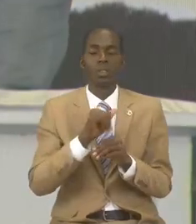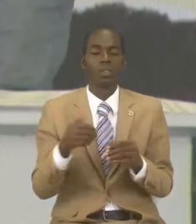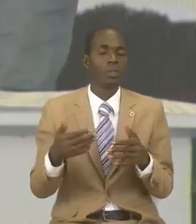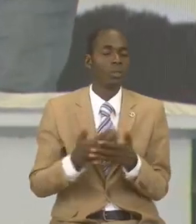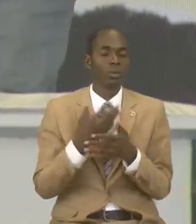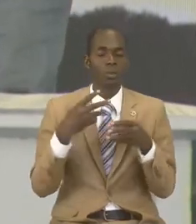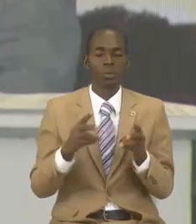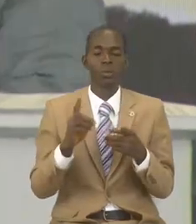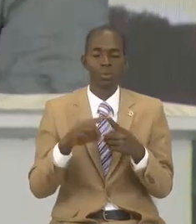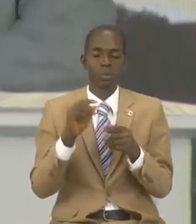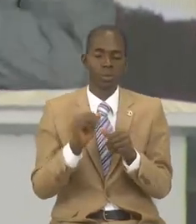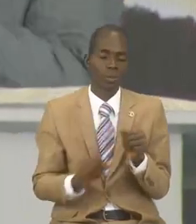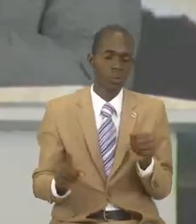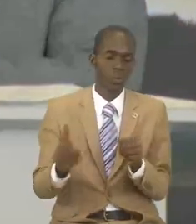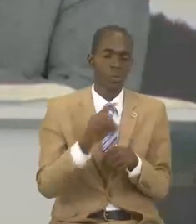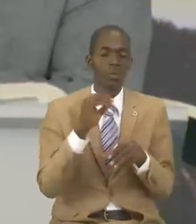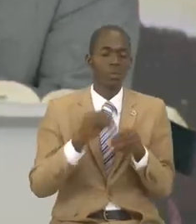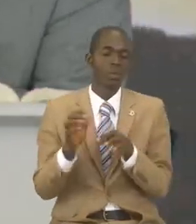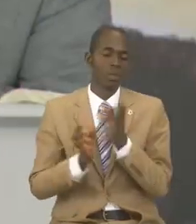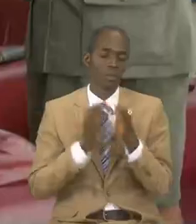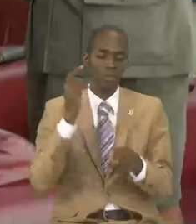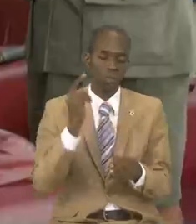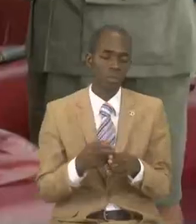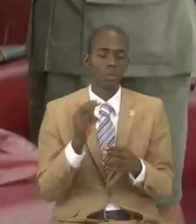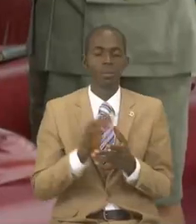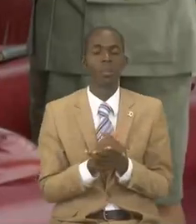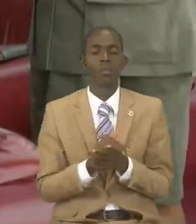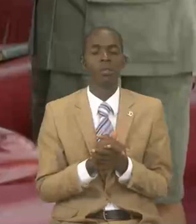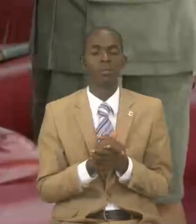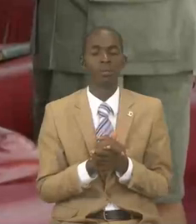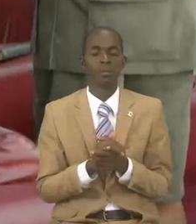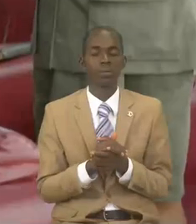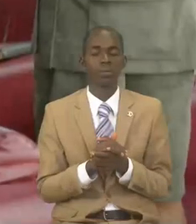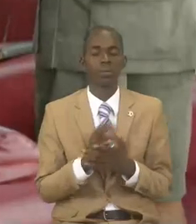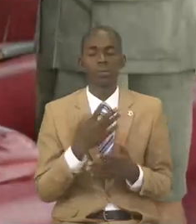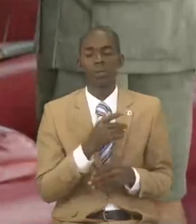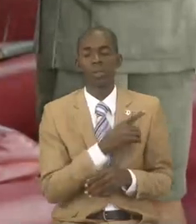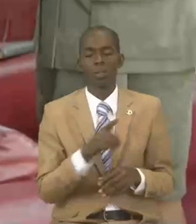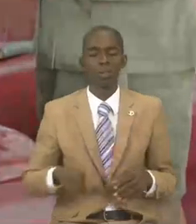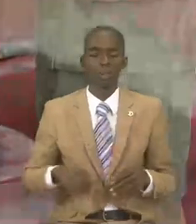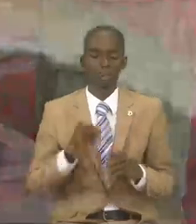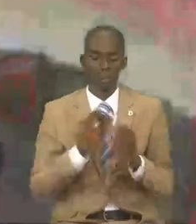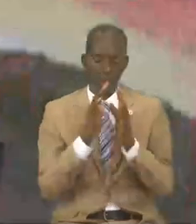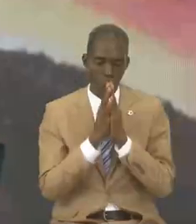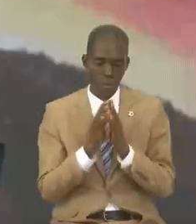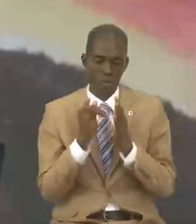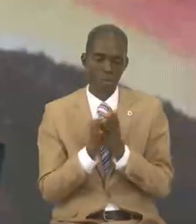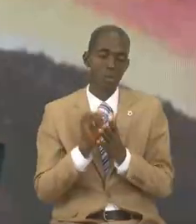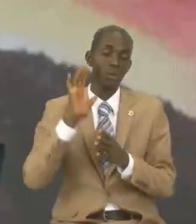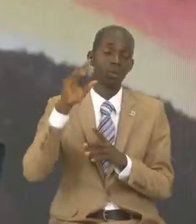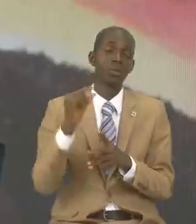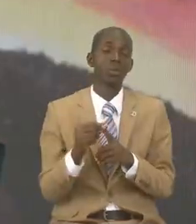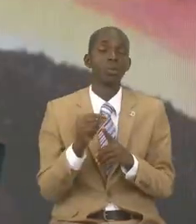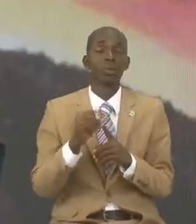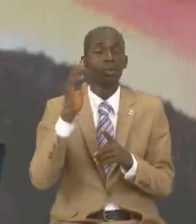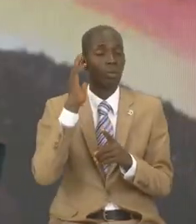nouvelle dimension à chacun au nom de Jésus. Seigneur, je prie que ta